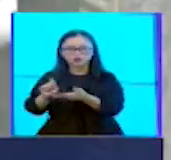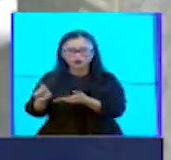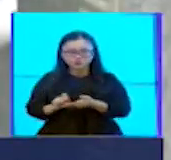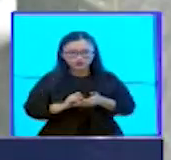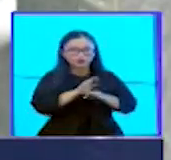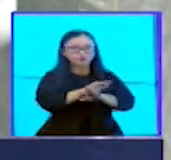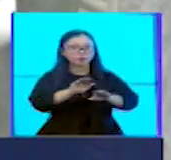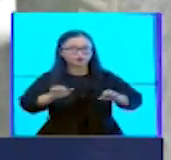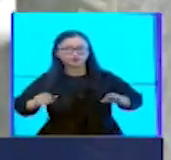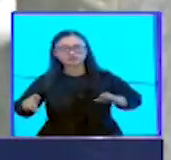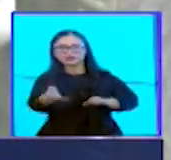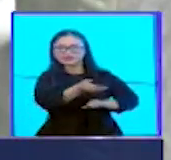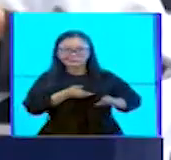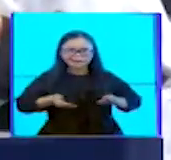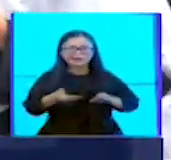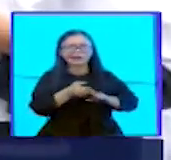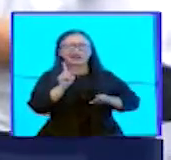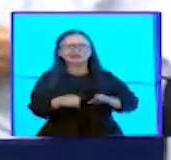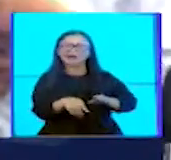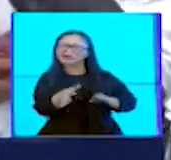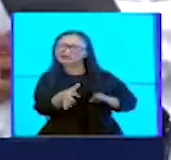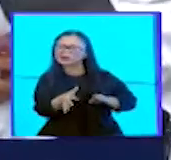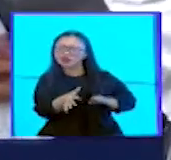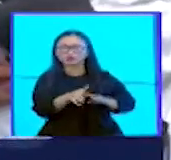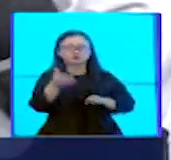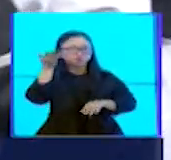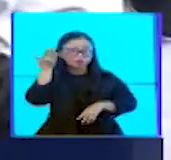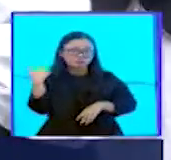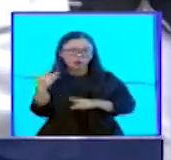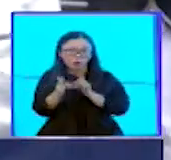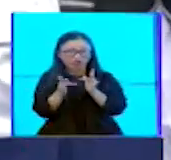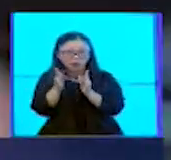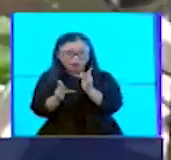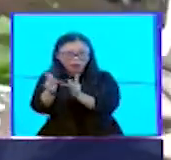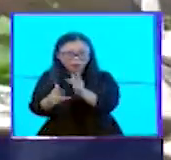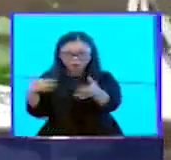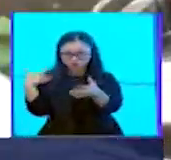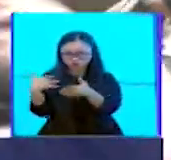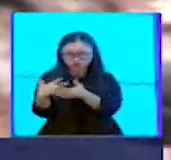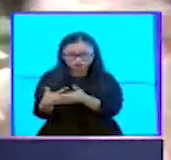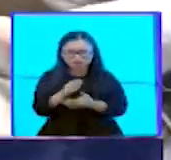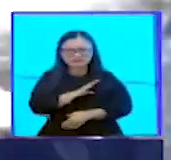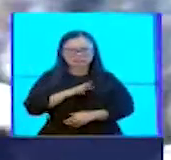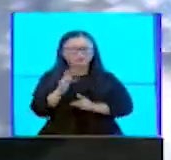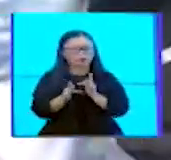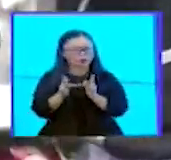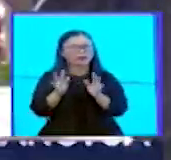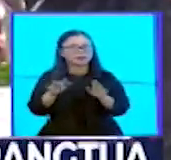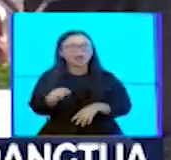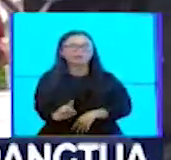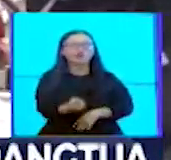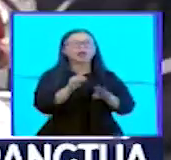Scott tatap muka Setelah beberapa lama akhir belajar di rumah atau daring dan untuk mengetahui informasi lebih lanjut Seperti apa